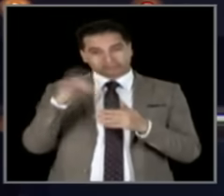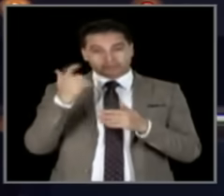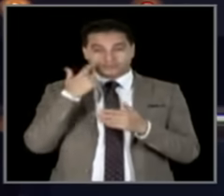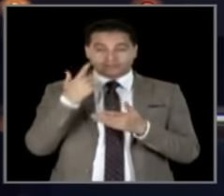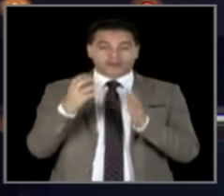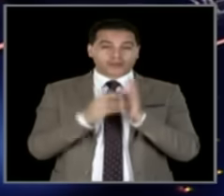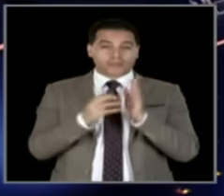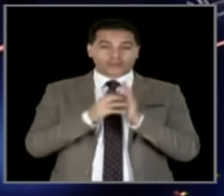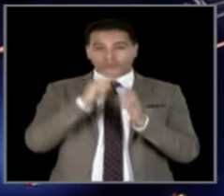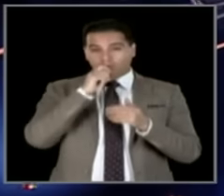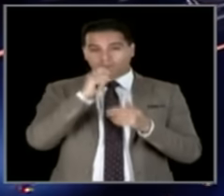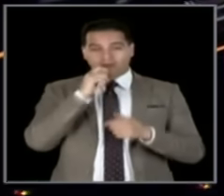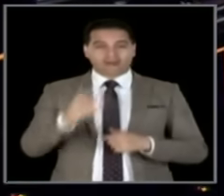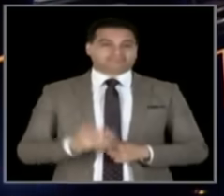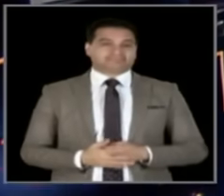جامعة دمياط.